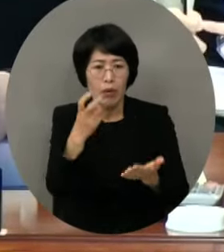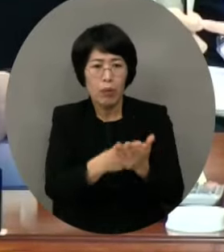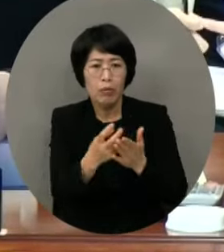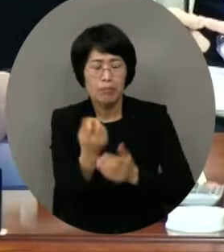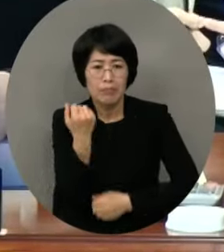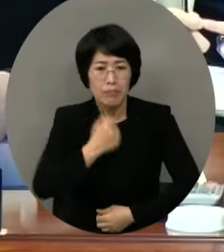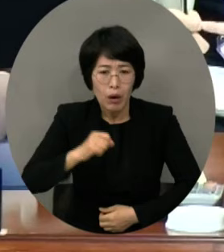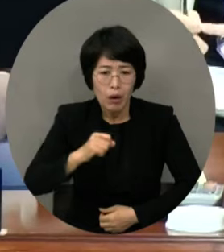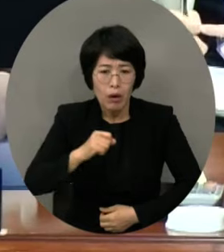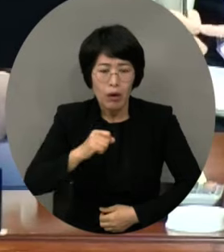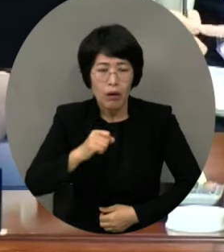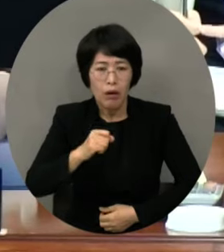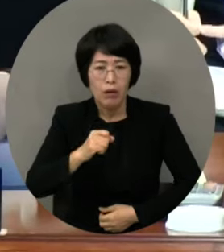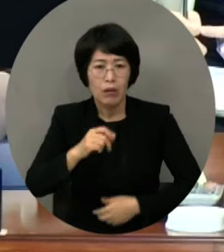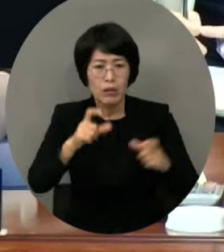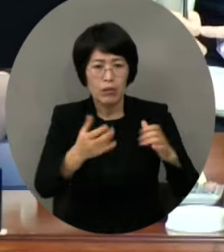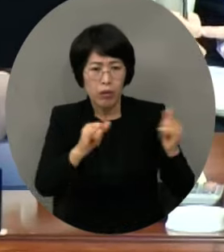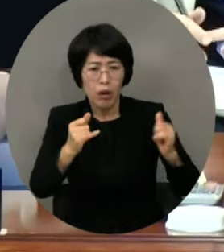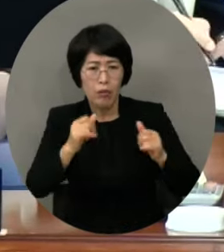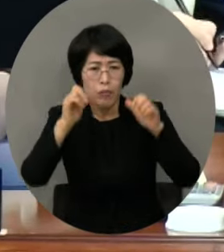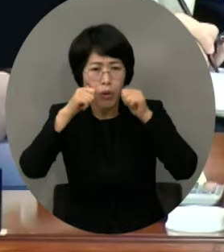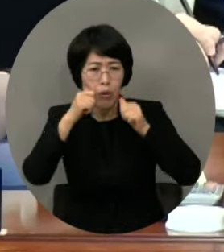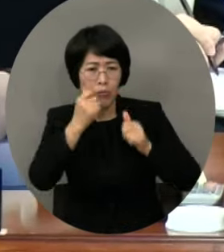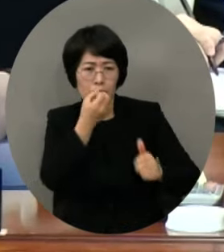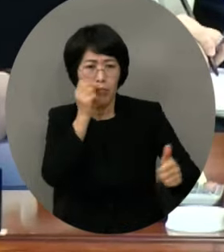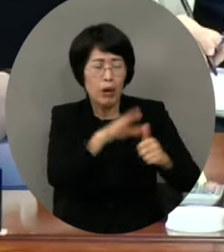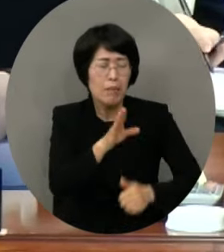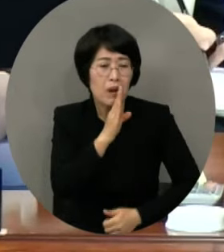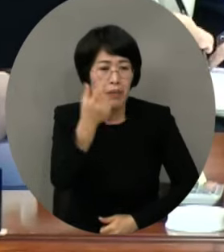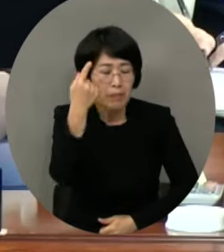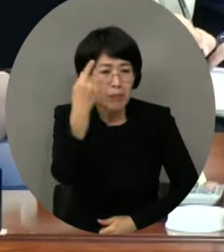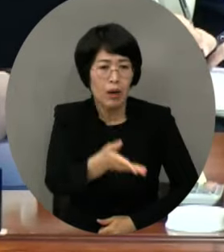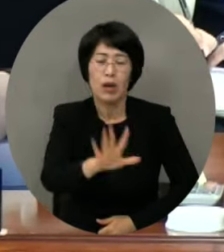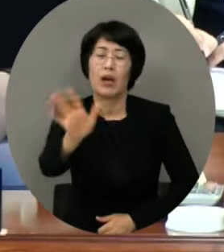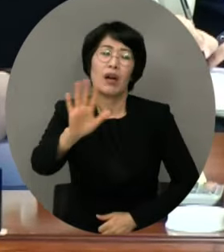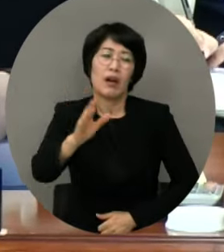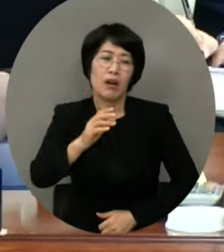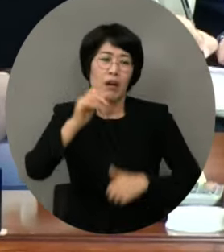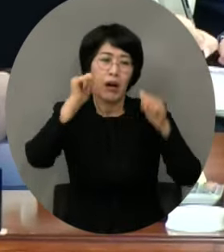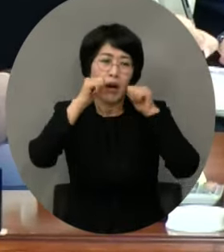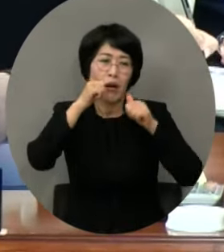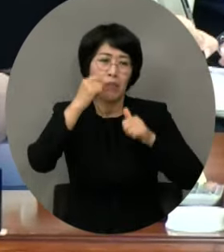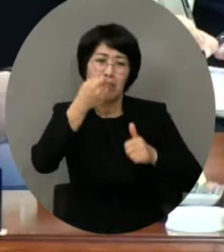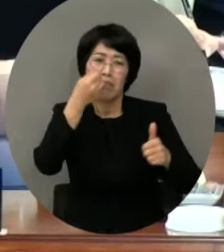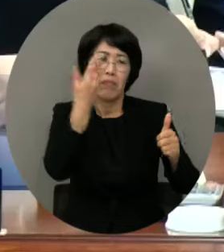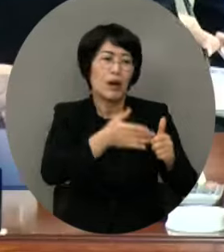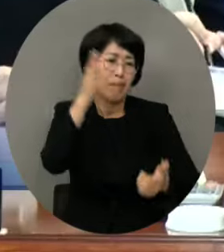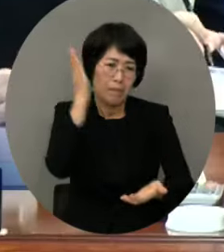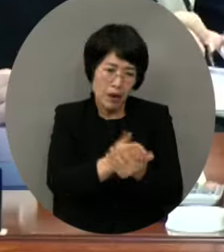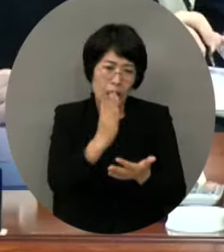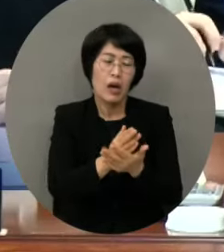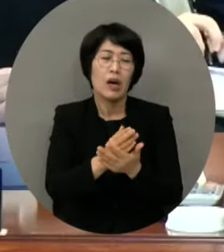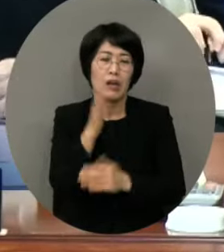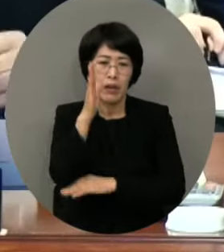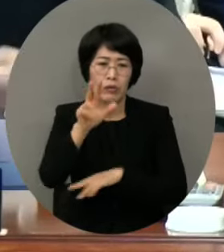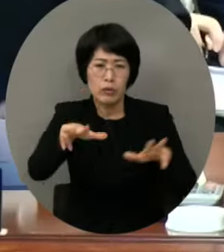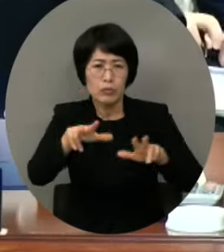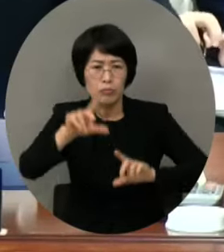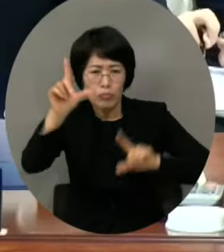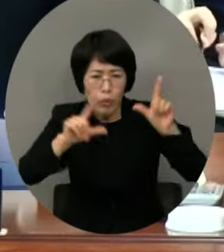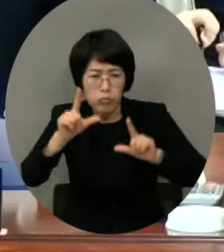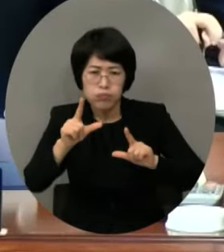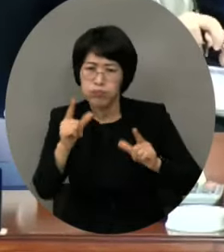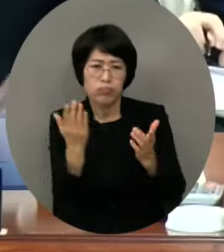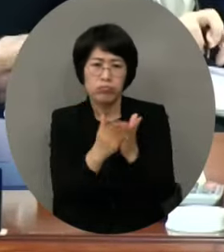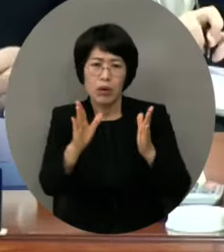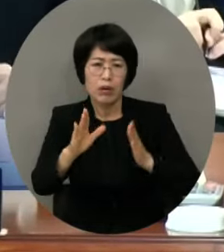그러면 국민들을 우롱했어요? 우롱하지 마시라고 제가 말씀드린 거고요. 지금 발언 태도가 저는